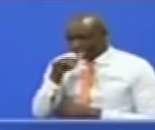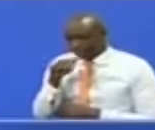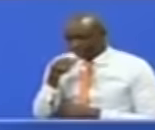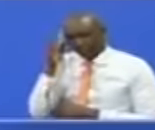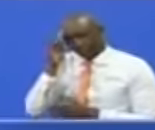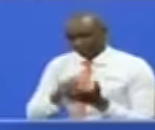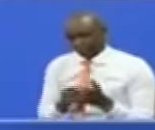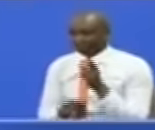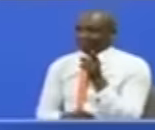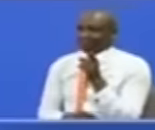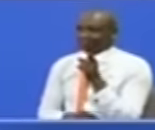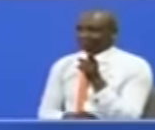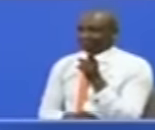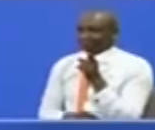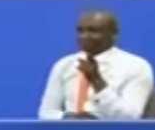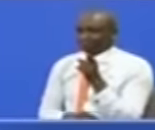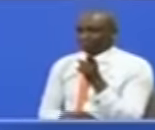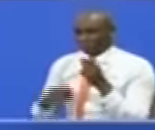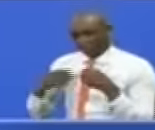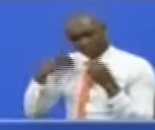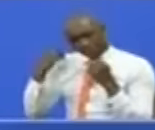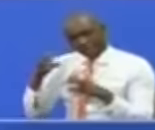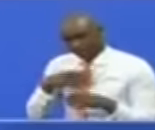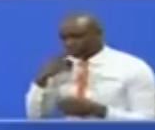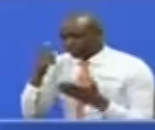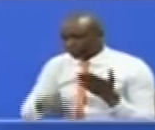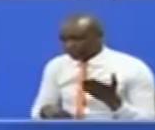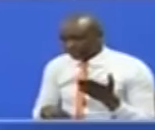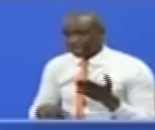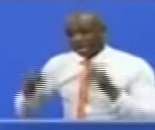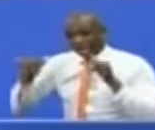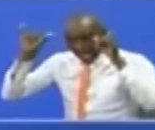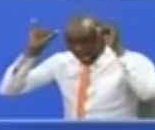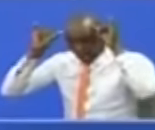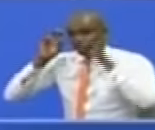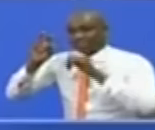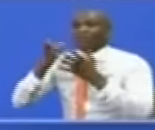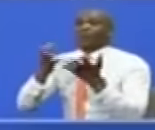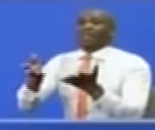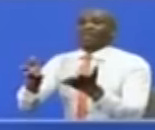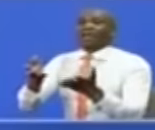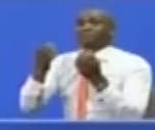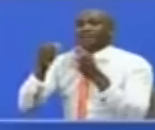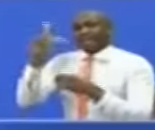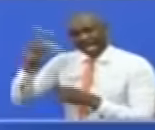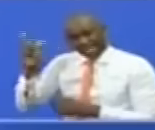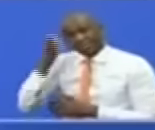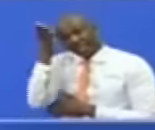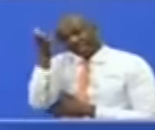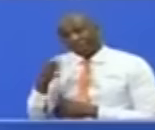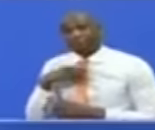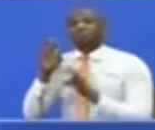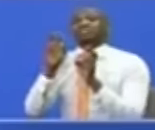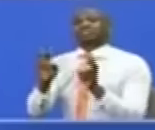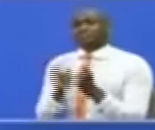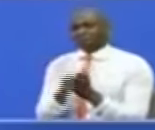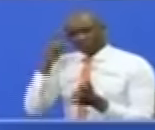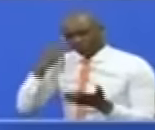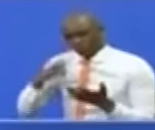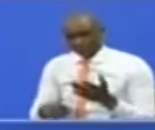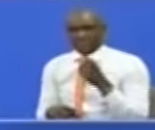naamini ya kwamba na kuna mara nyingi tumeambiwa na watu wengine kwamba ng'ombe imeonekana kwa ranches huko Laikipia imeonekana kama